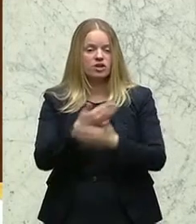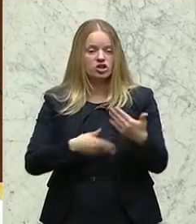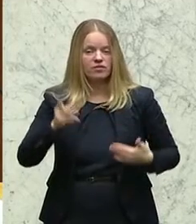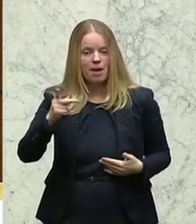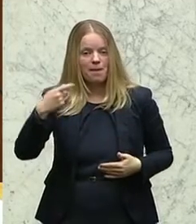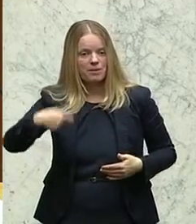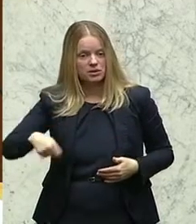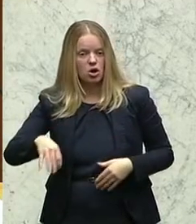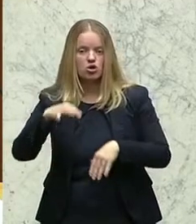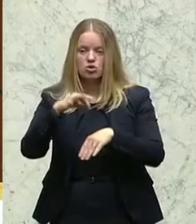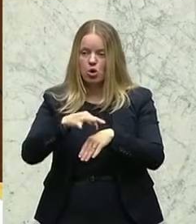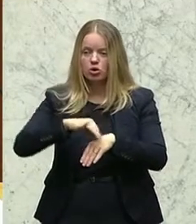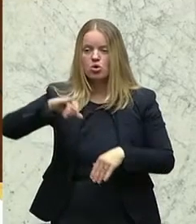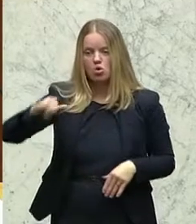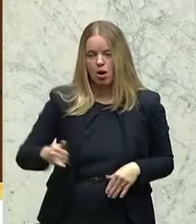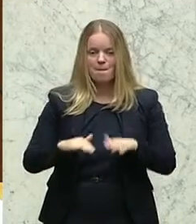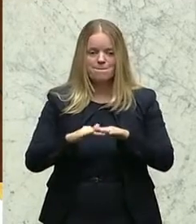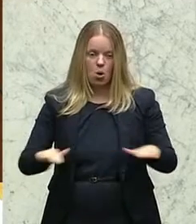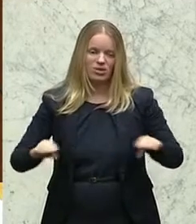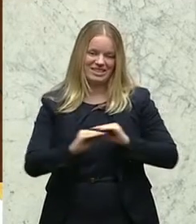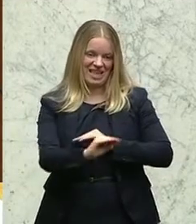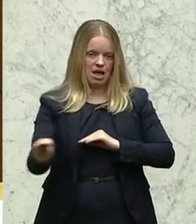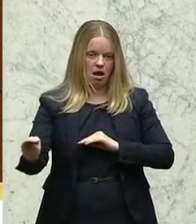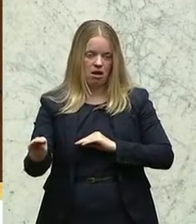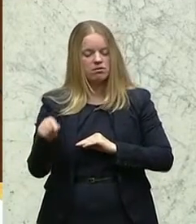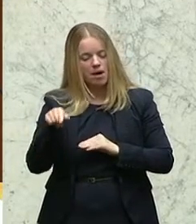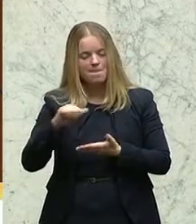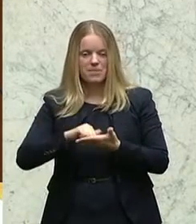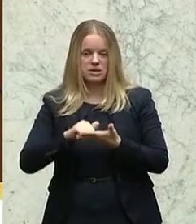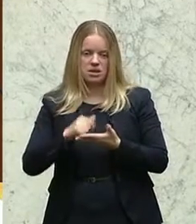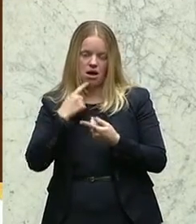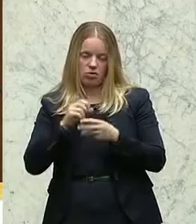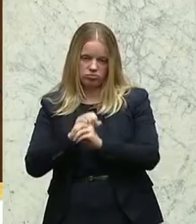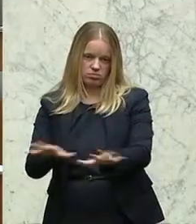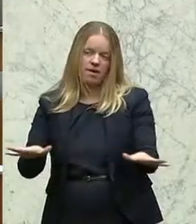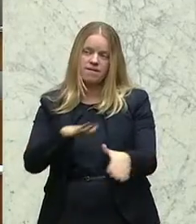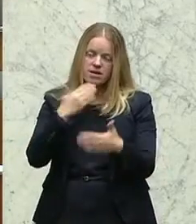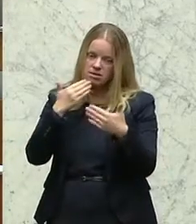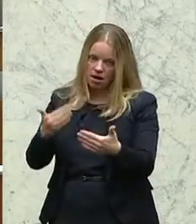Wirtschaftskammerpräsident Dr. Jürgen Bodenseer. Der hat es heute in einer Presseaussendung gesagt. Vielen Dank, der Dr.